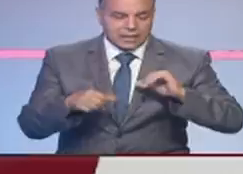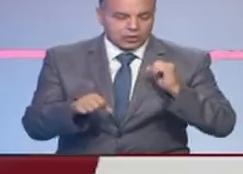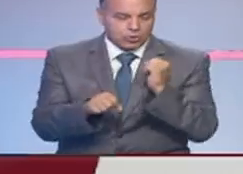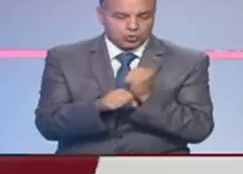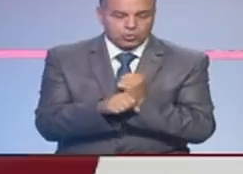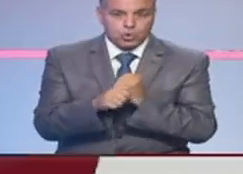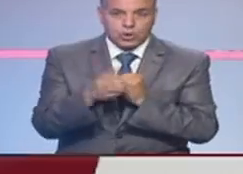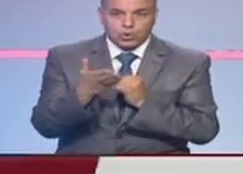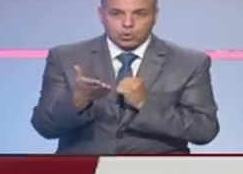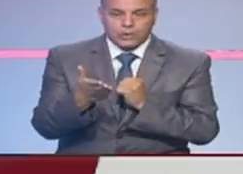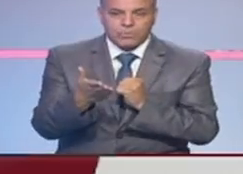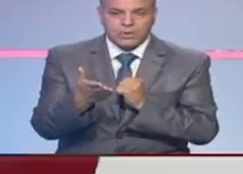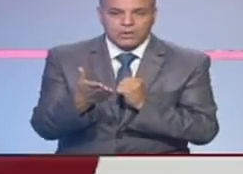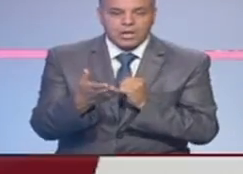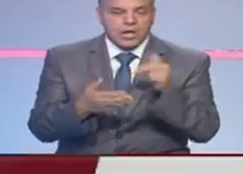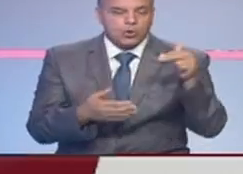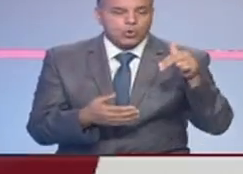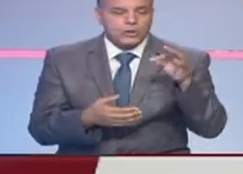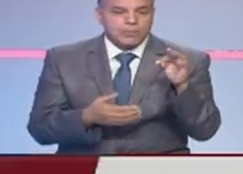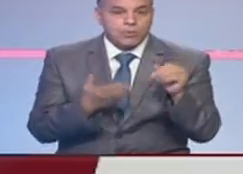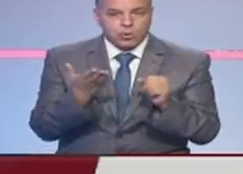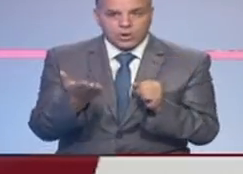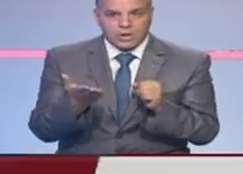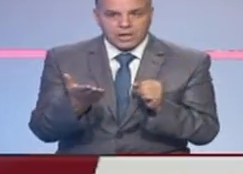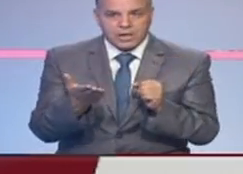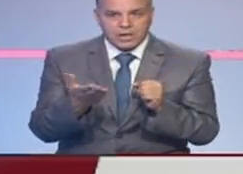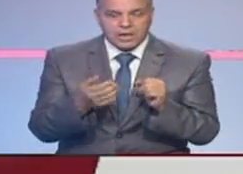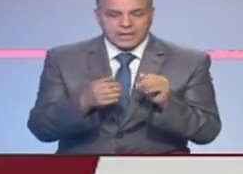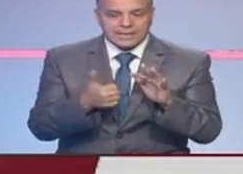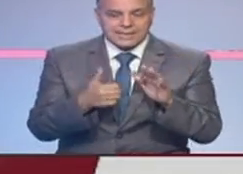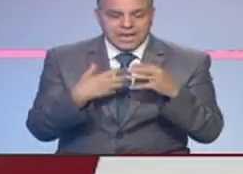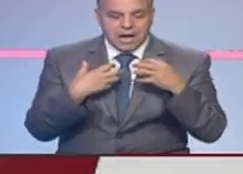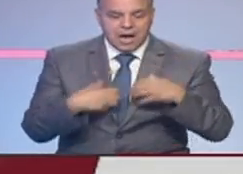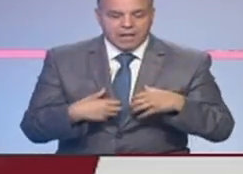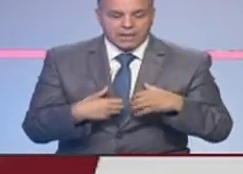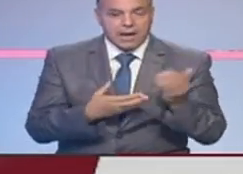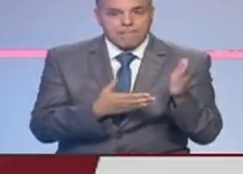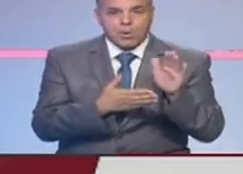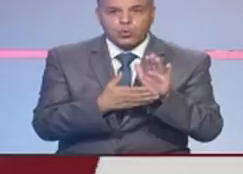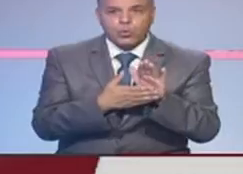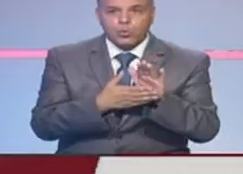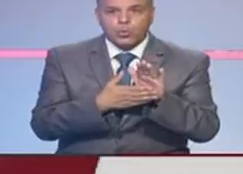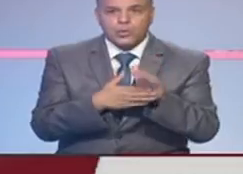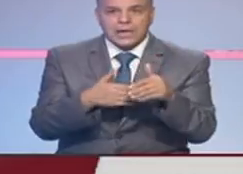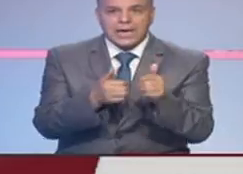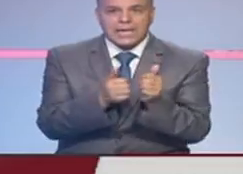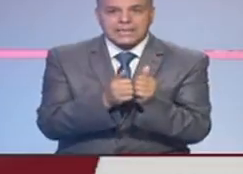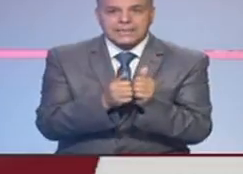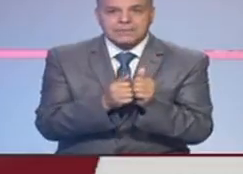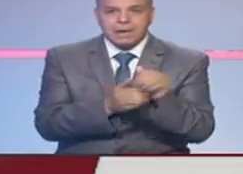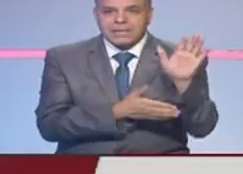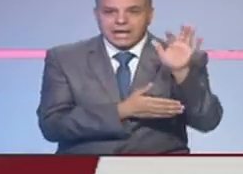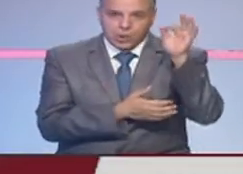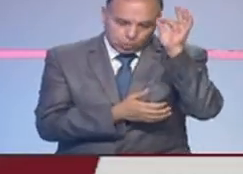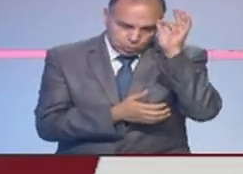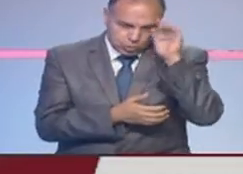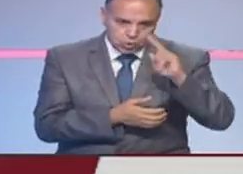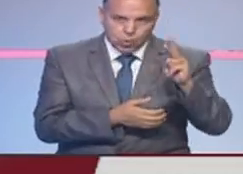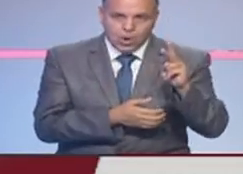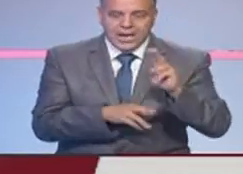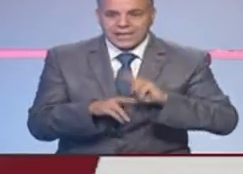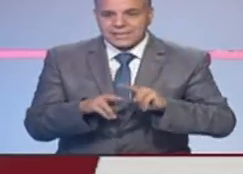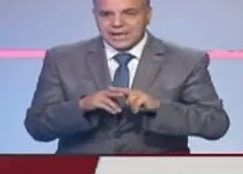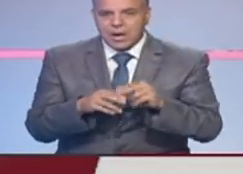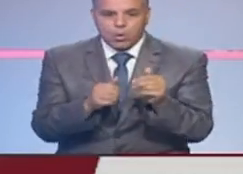العام التونسي للشغل نور الدين الطبوبي بسته نواب ممثلين عن كتله حزب تحيه نسبه كتله الاصلاح